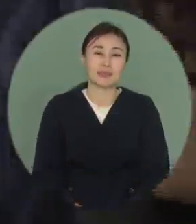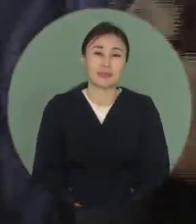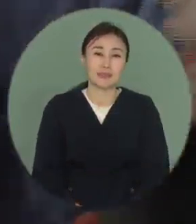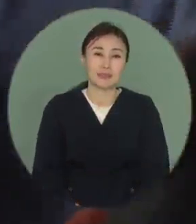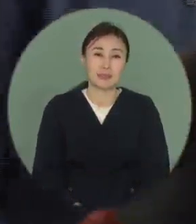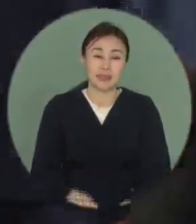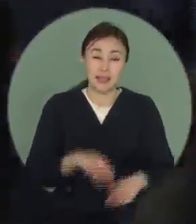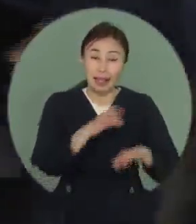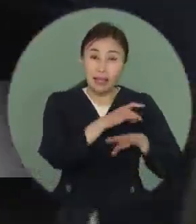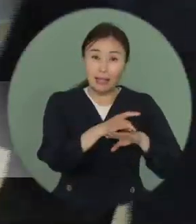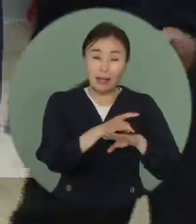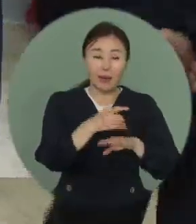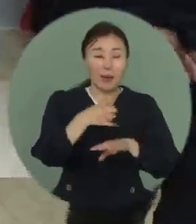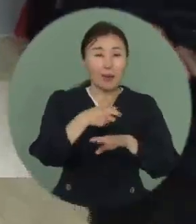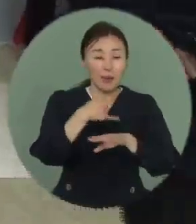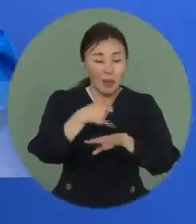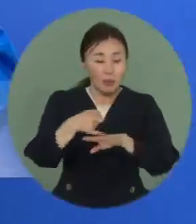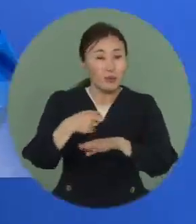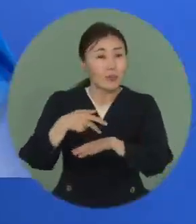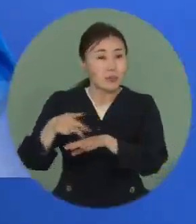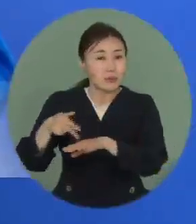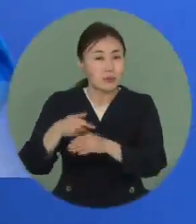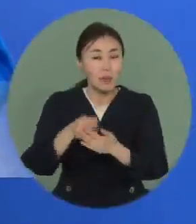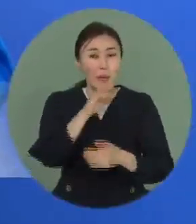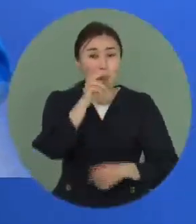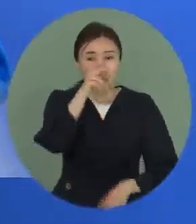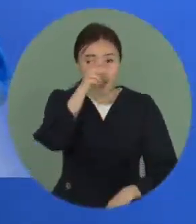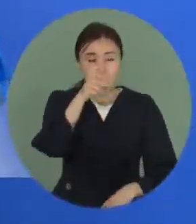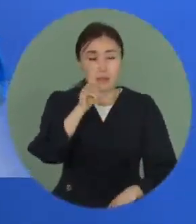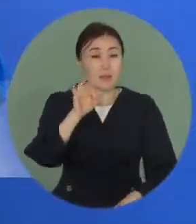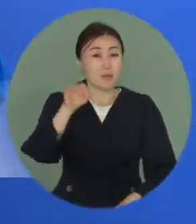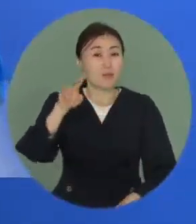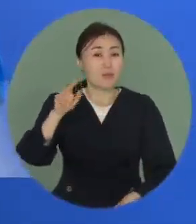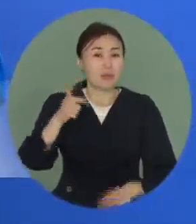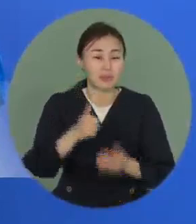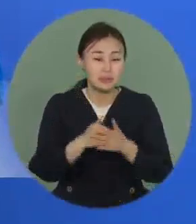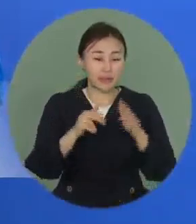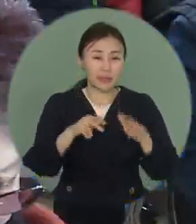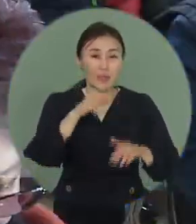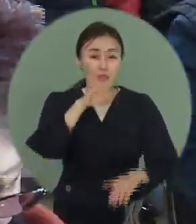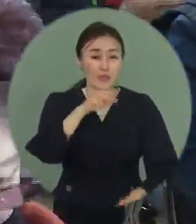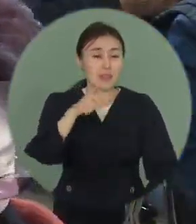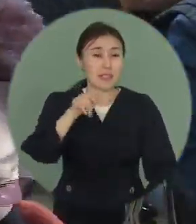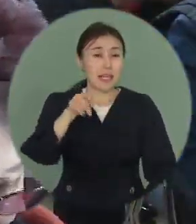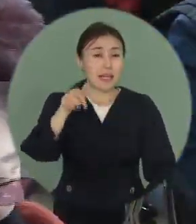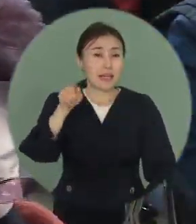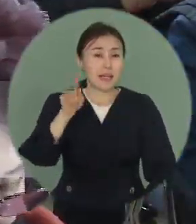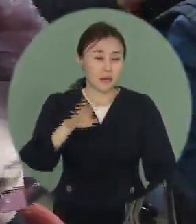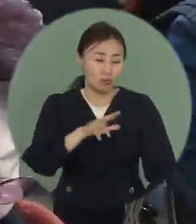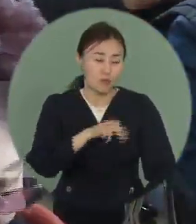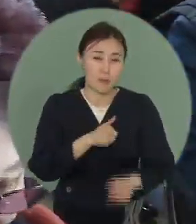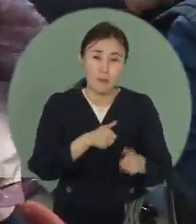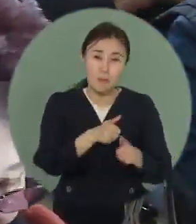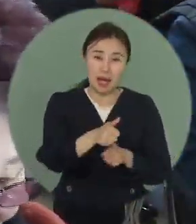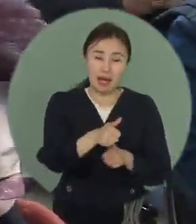해남도 진도에서는 박지원 전 국정원장이 현역인 윤재가 원을 누르고 티켓을